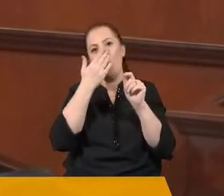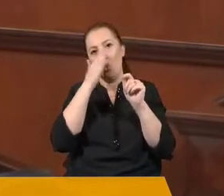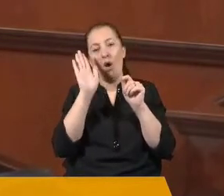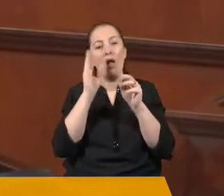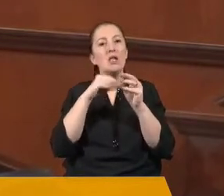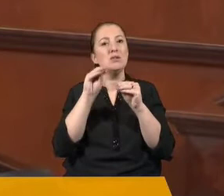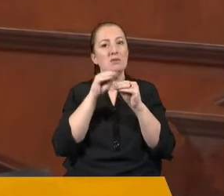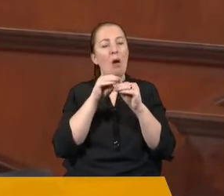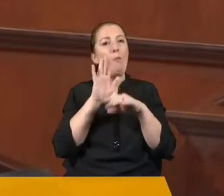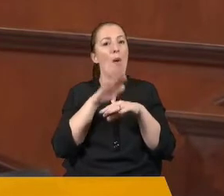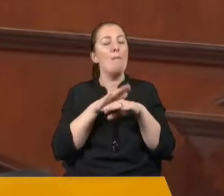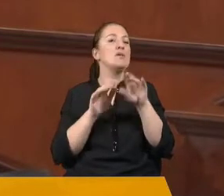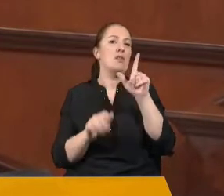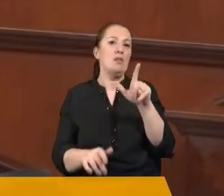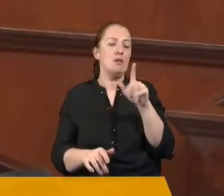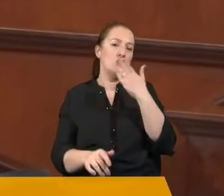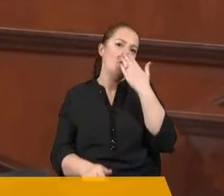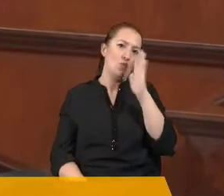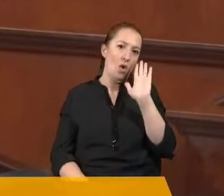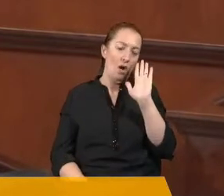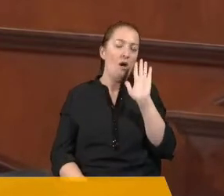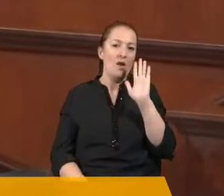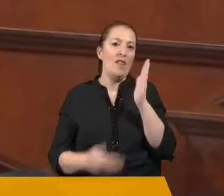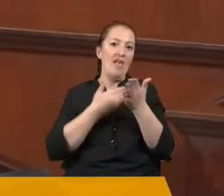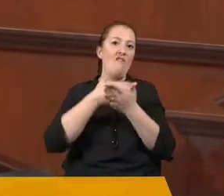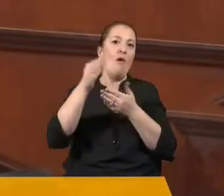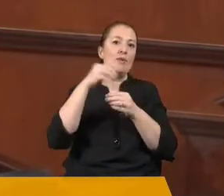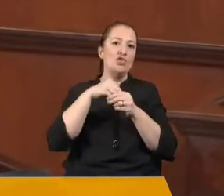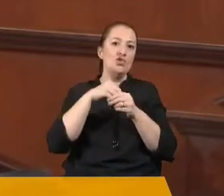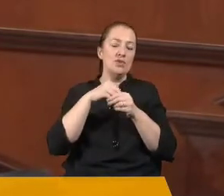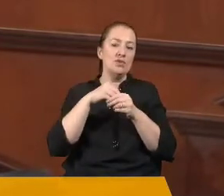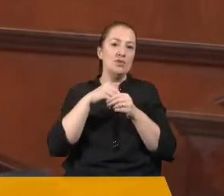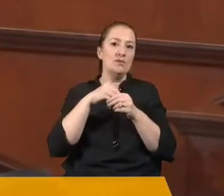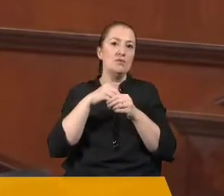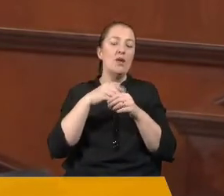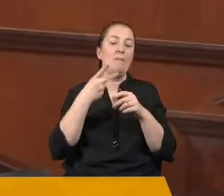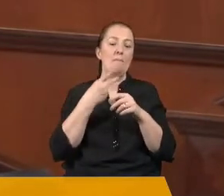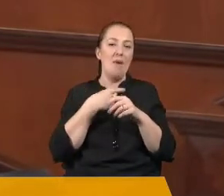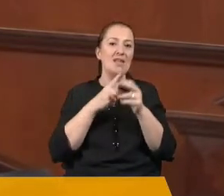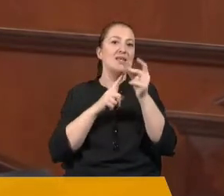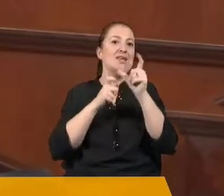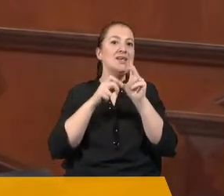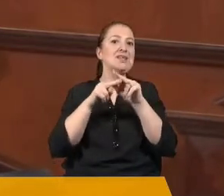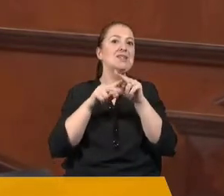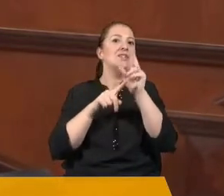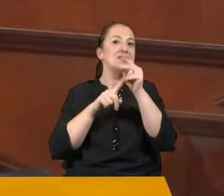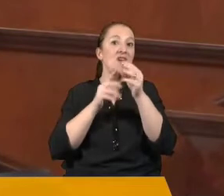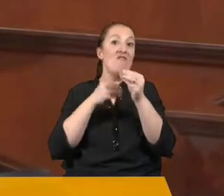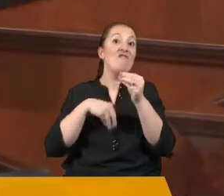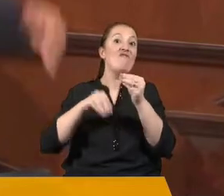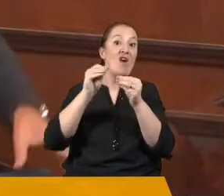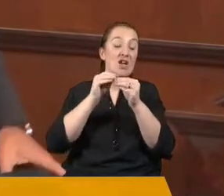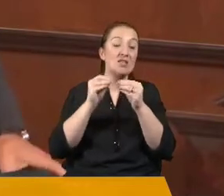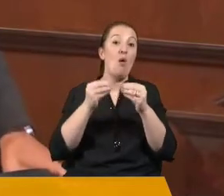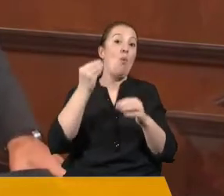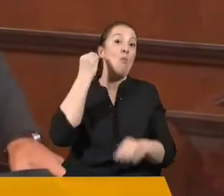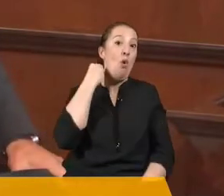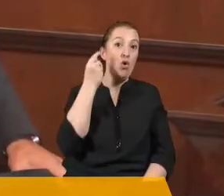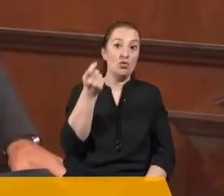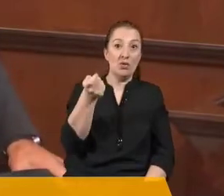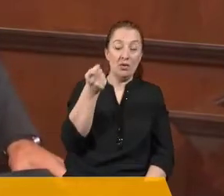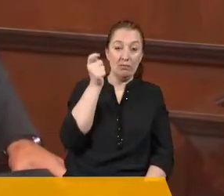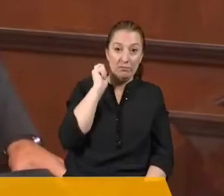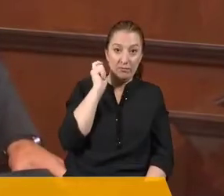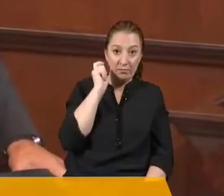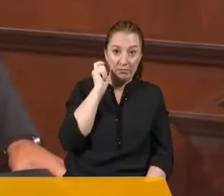de yapmalı da sürdürülebilirliği için. Ben bir kere İSKİ'nin faizle borç almasını, kredi